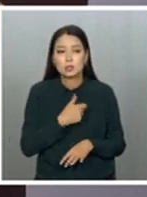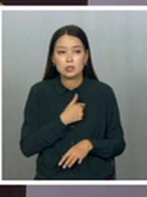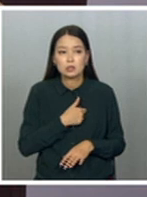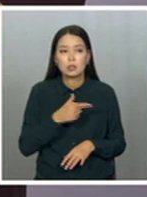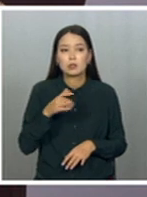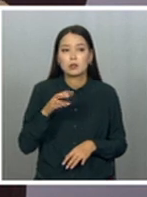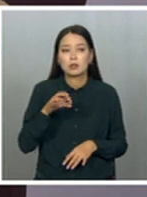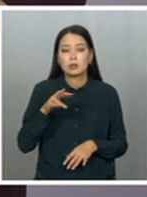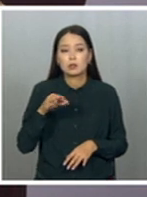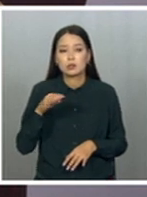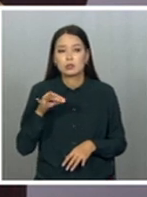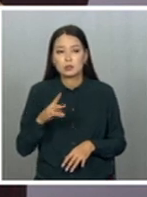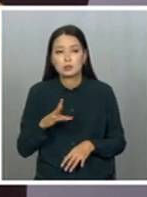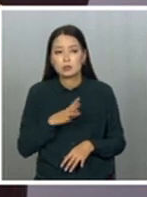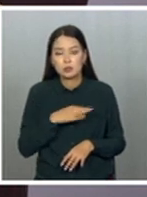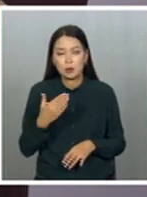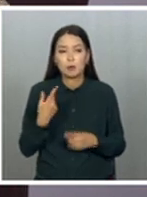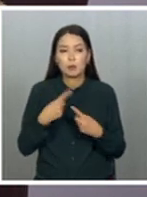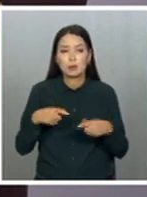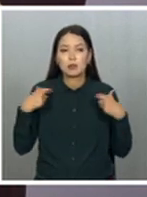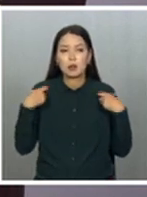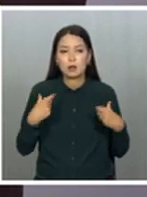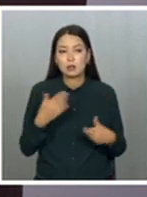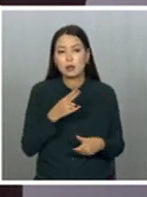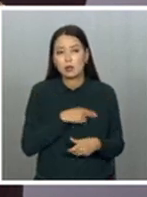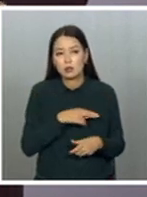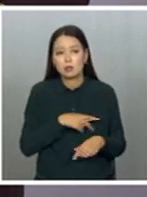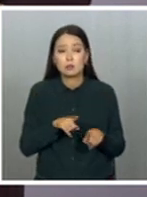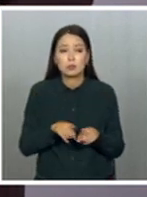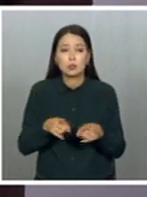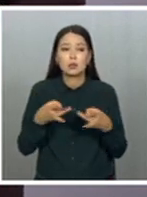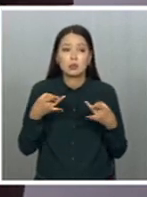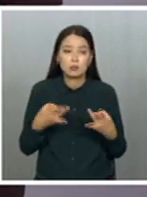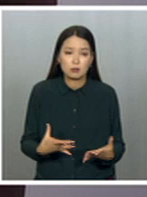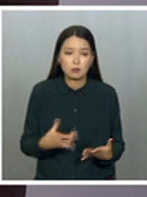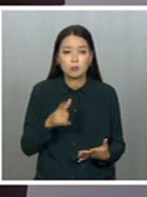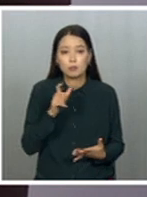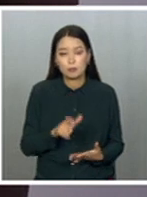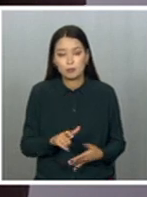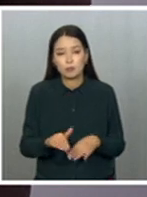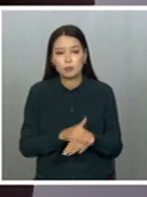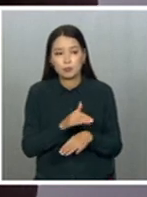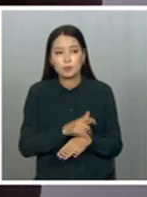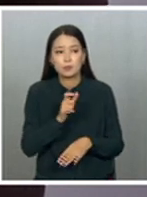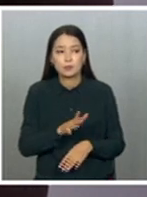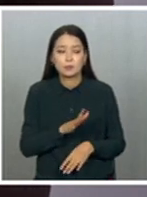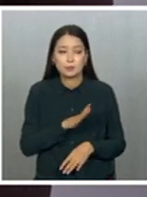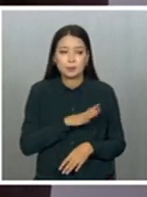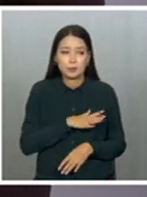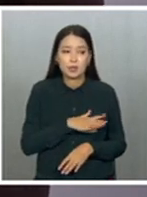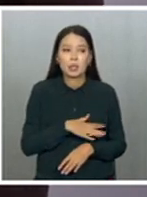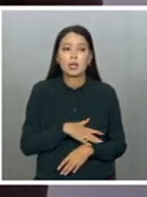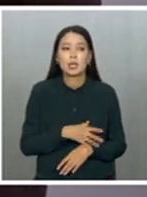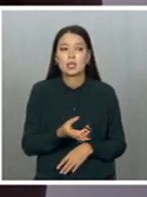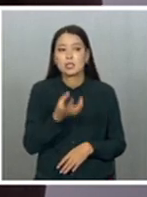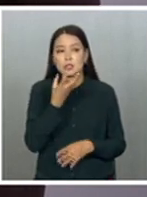Галаношкин болатын. Ол басқа офицерлерде емес, жай қарапайым еді. Келесі мысалымыз, кесе